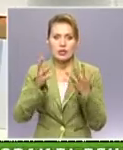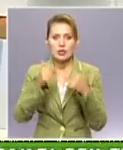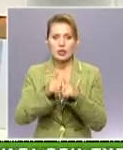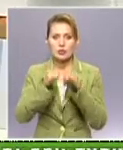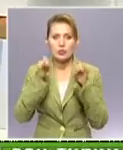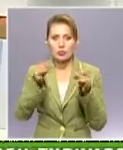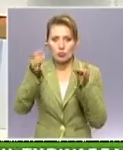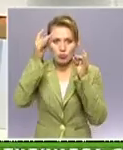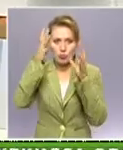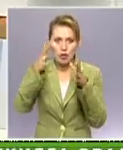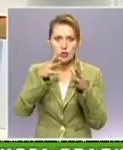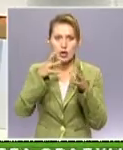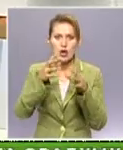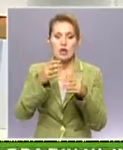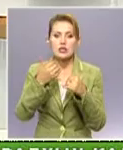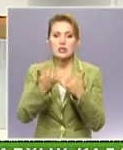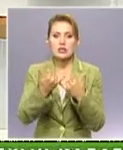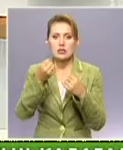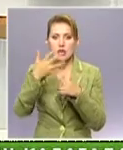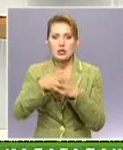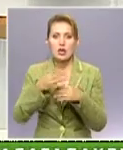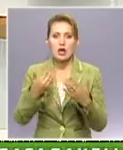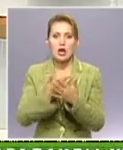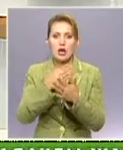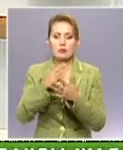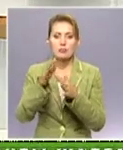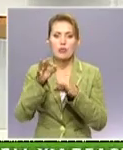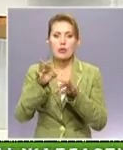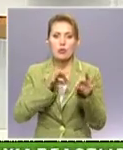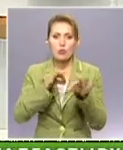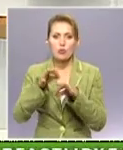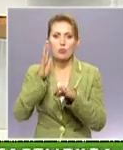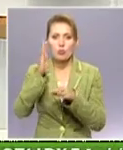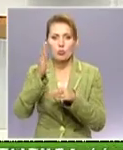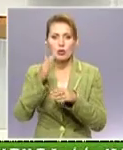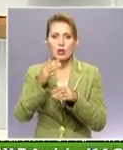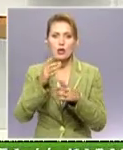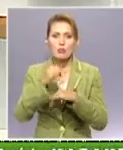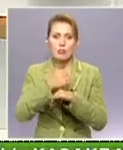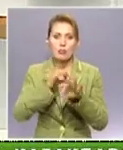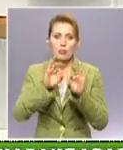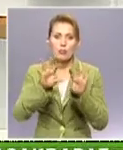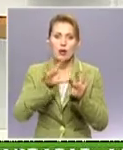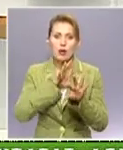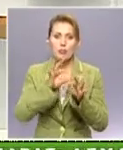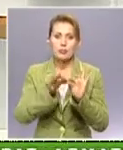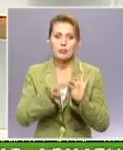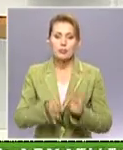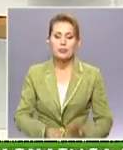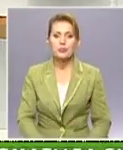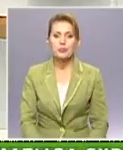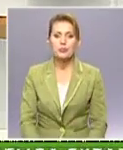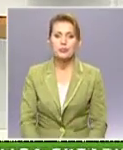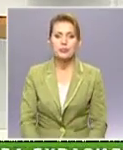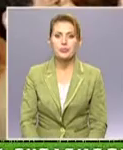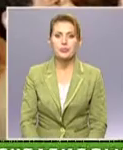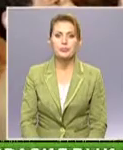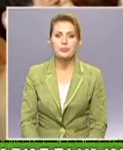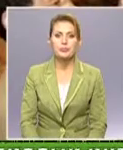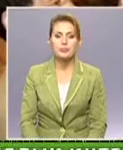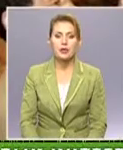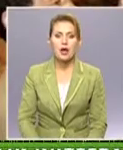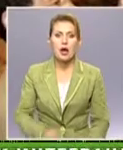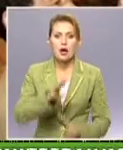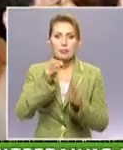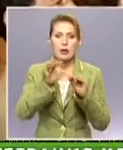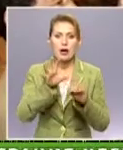артпақ. Мәдени ошақтардың бүгінгі жаңалық мен алдағы жоспар туралы әріптесім Әйгерім Ердәулетқызы жалғастырсын.